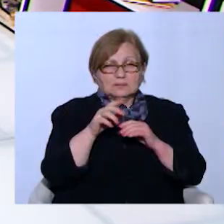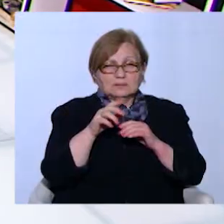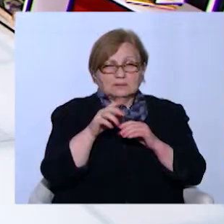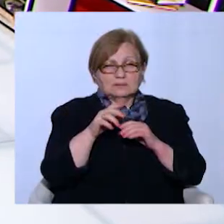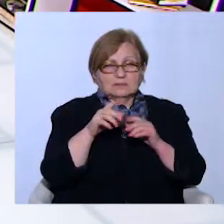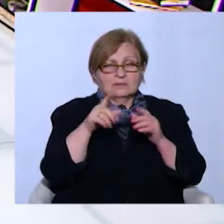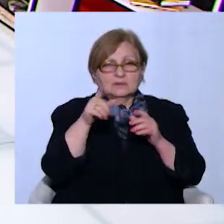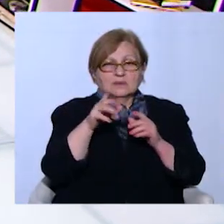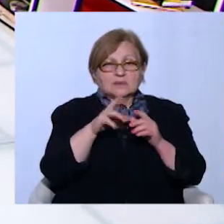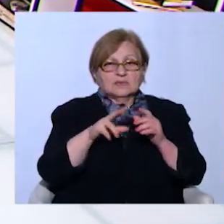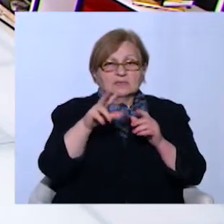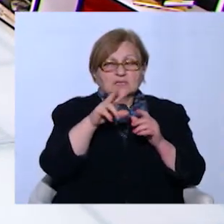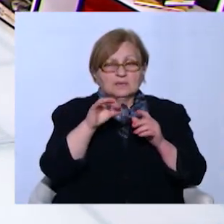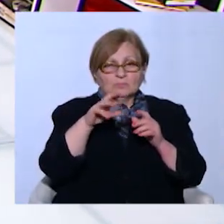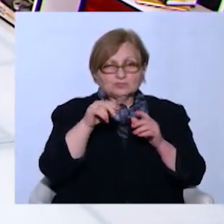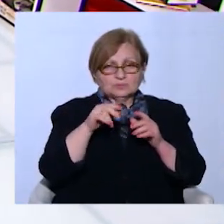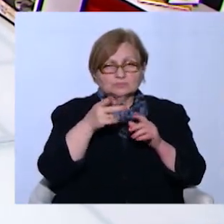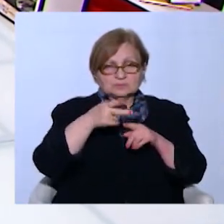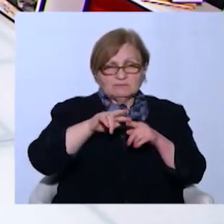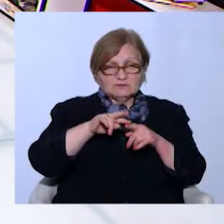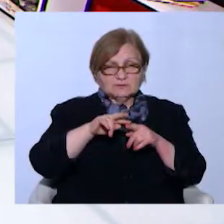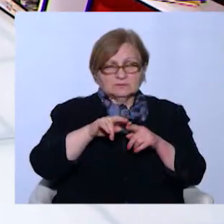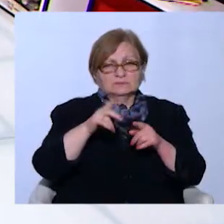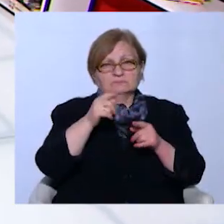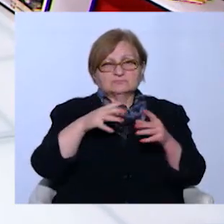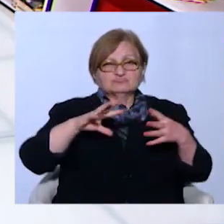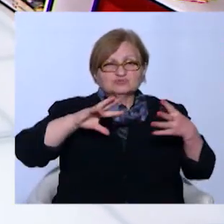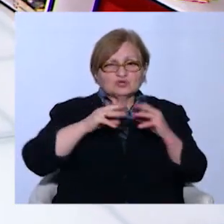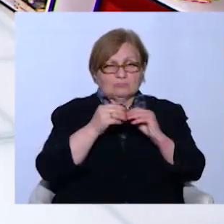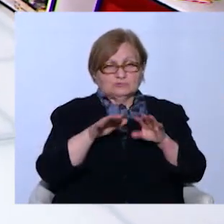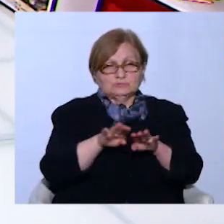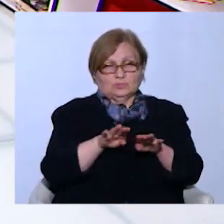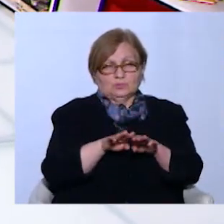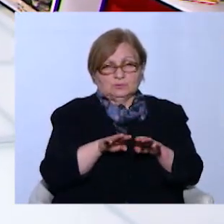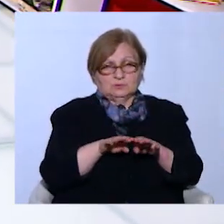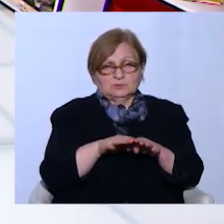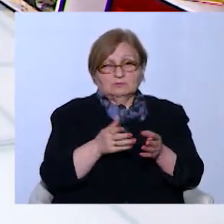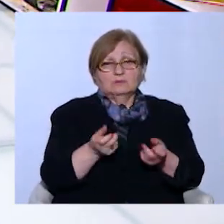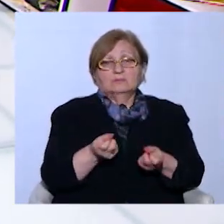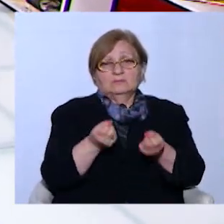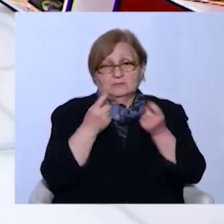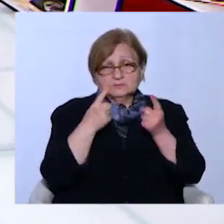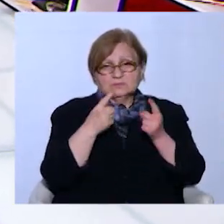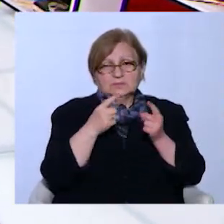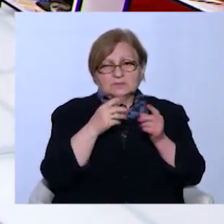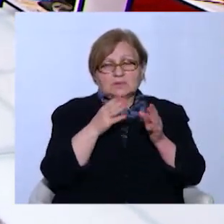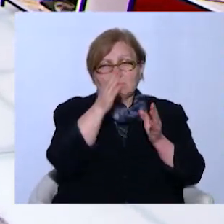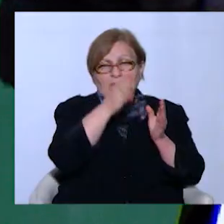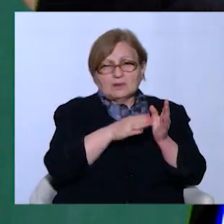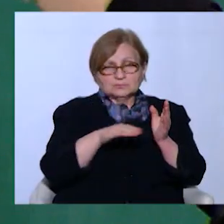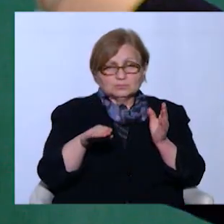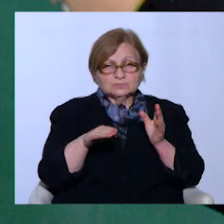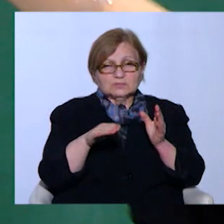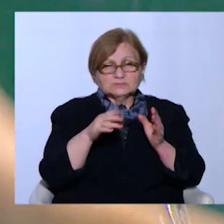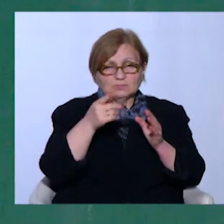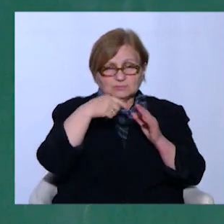ჰიპოტენუზის კვადრატი კათეტების კვადრატების ჯამის ტოლია. ესე იგი, მართკუთხა სამკუთხედში AC-ს